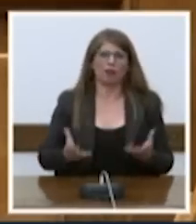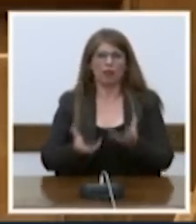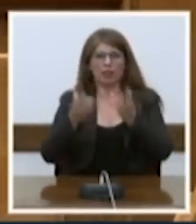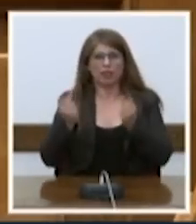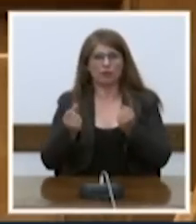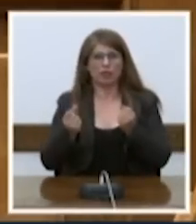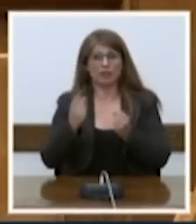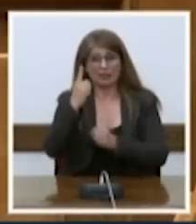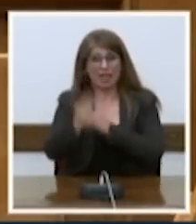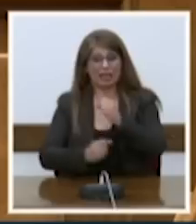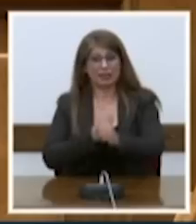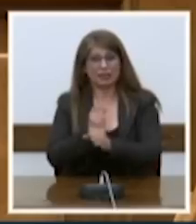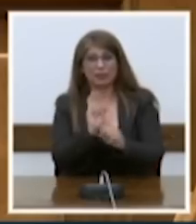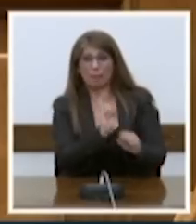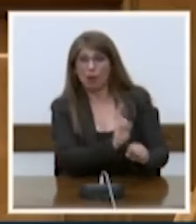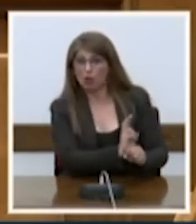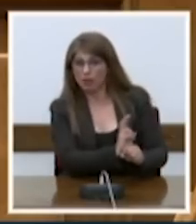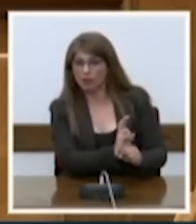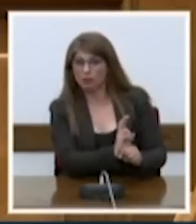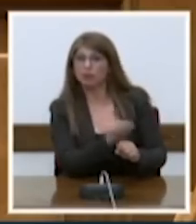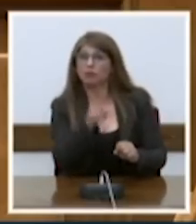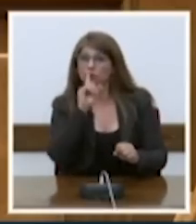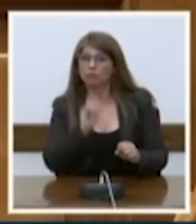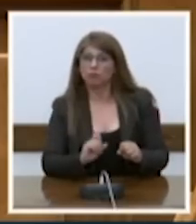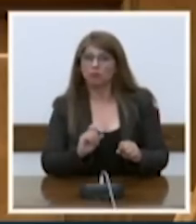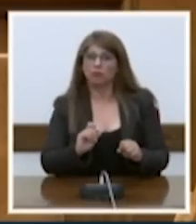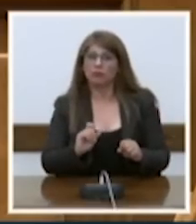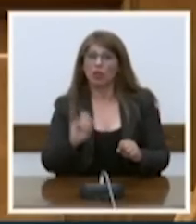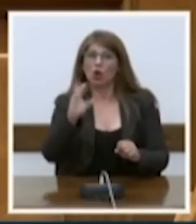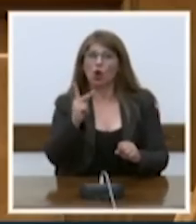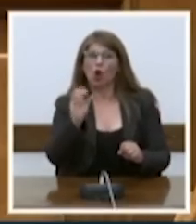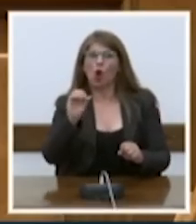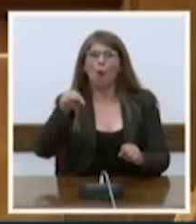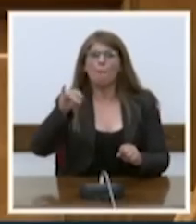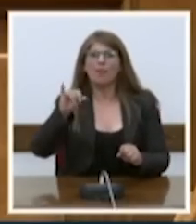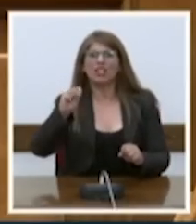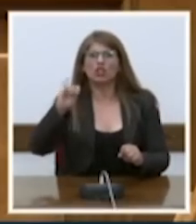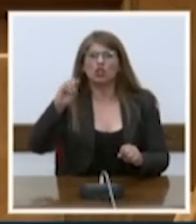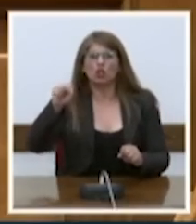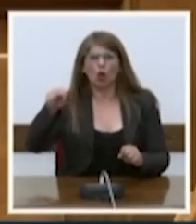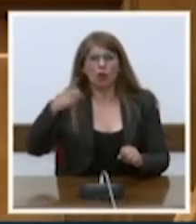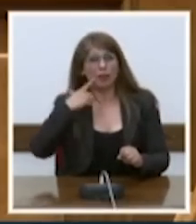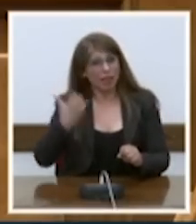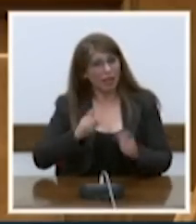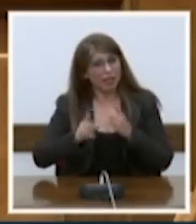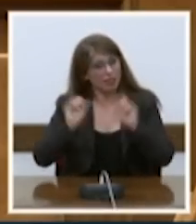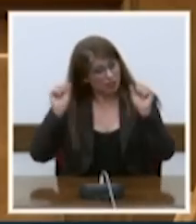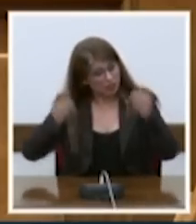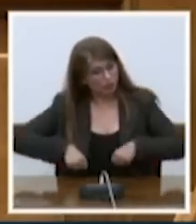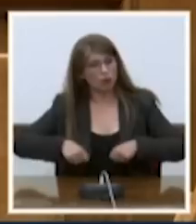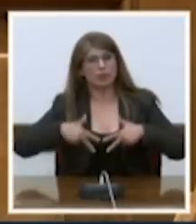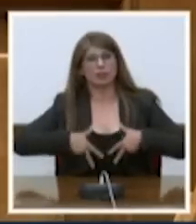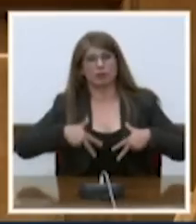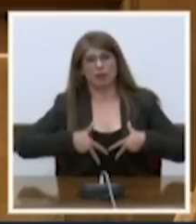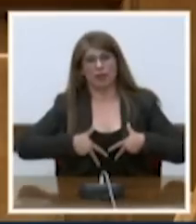τα ετήσια πλεονάσματα που απαιτεί η Κομισιόν και στα οποία έχει ήδη συμφωνήσει η